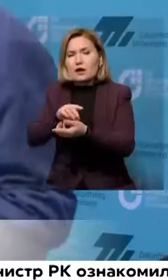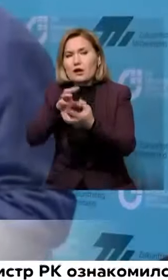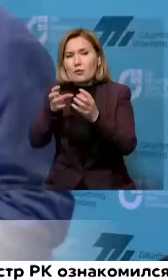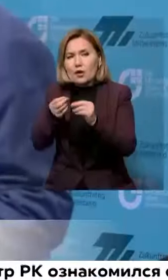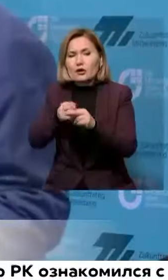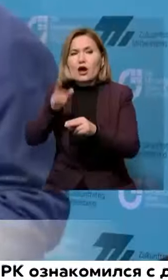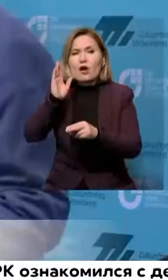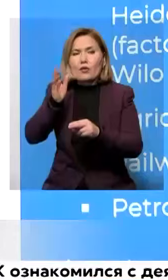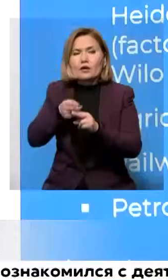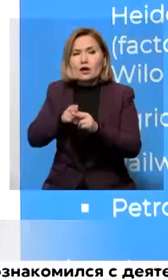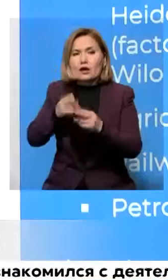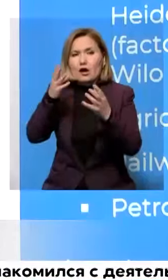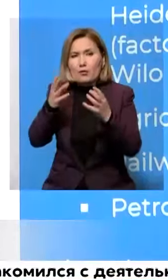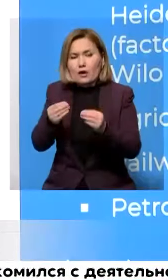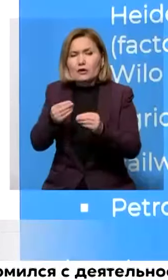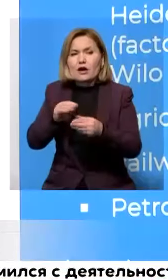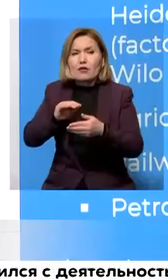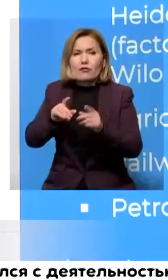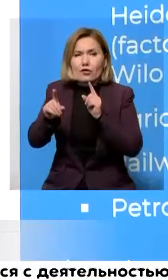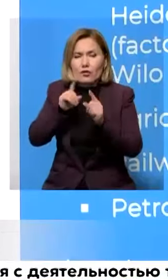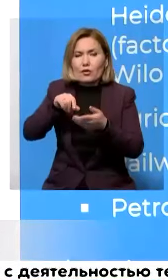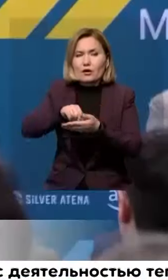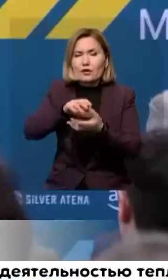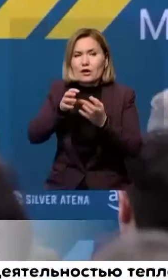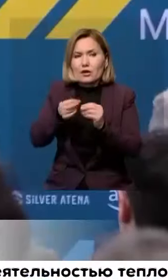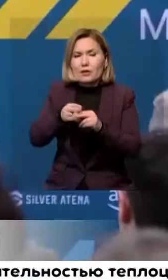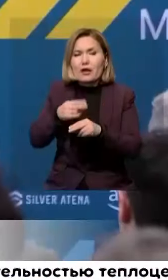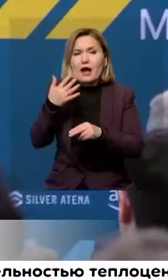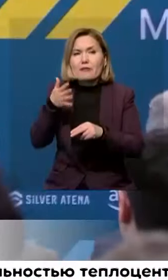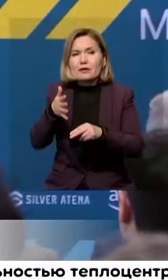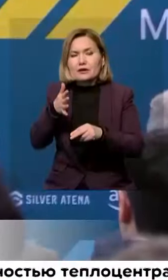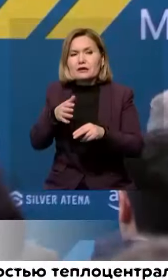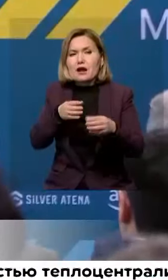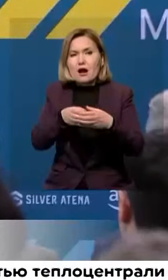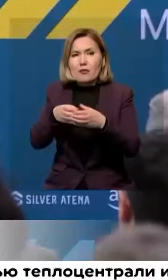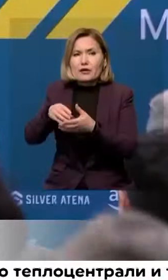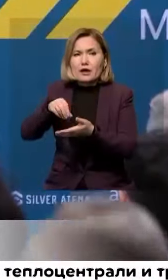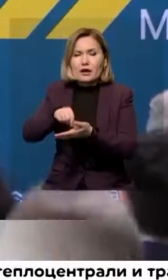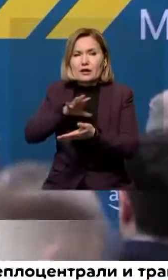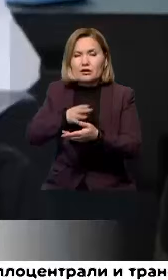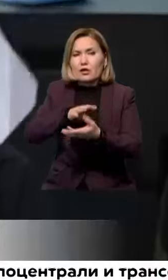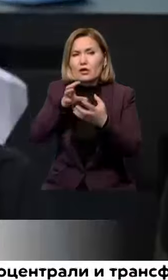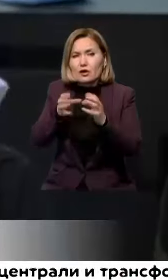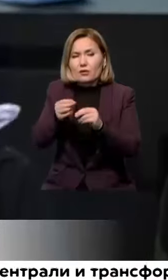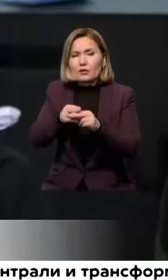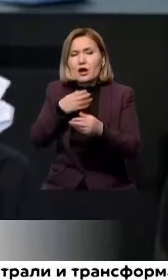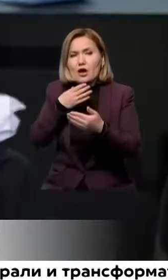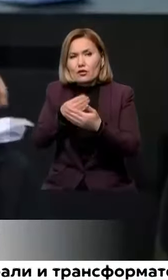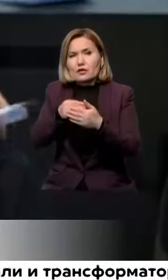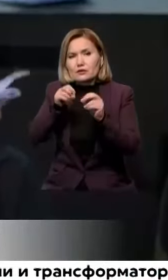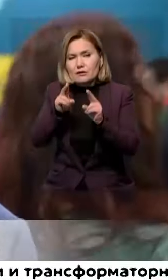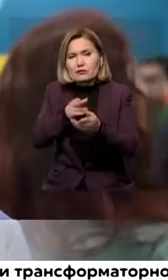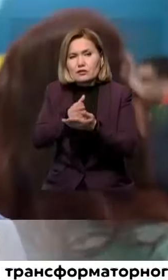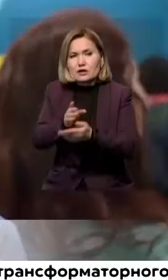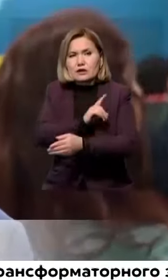Келіссөздер болашақ күні орта тап форум аясында өтті. Оған биыл 5 мыңнан аса компания қатысып жатыр. Көбі өз саласының